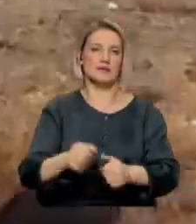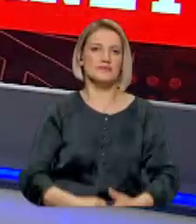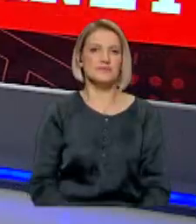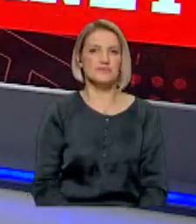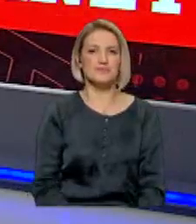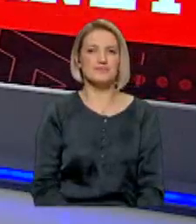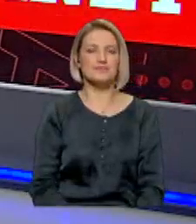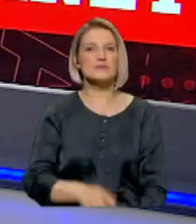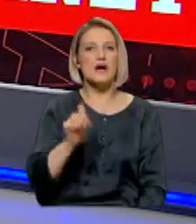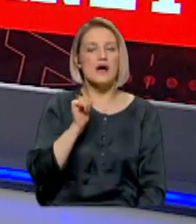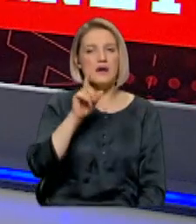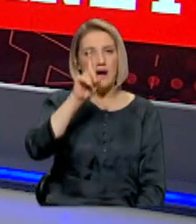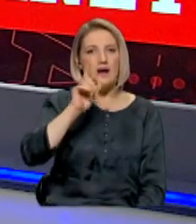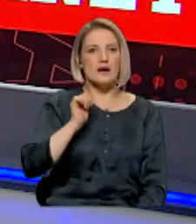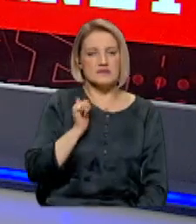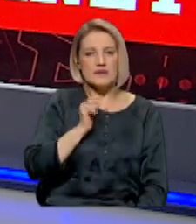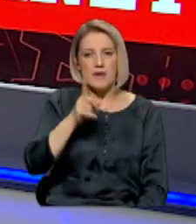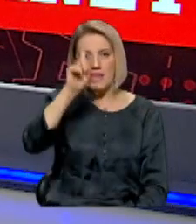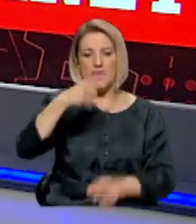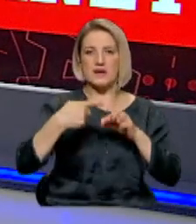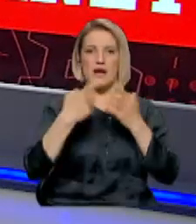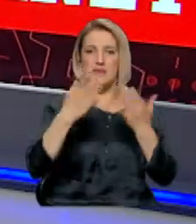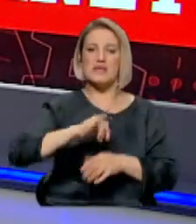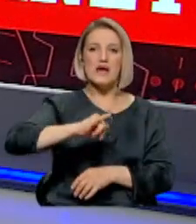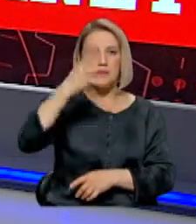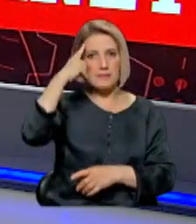Şehidimize Allah'tan rahmet, yakınlarına başsağlığı diliyoruz.